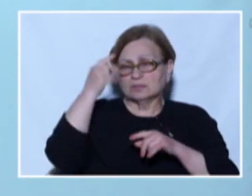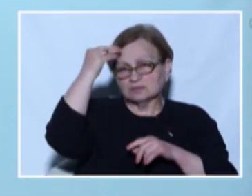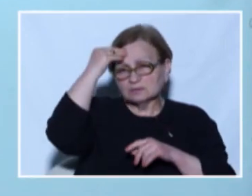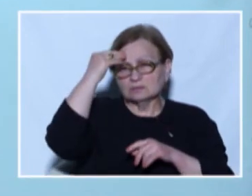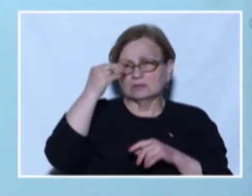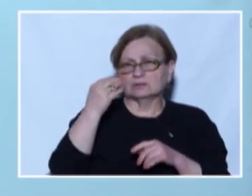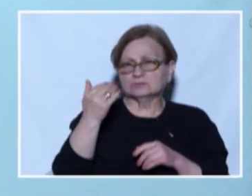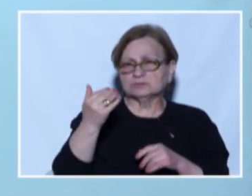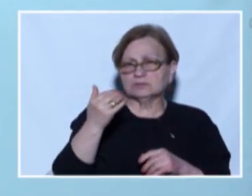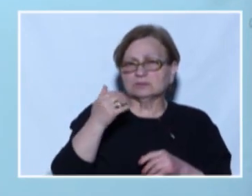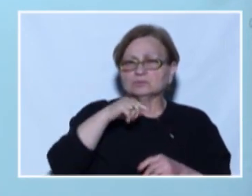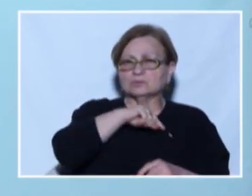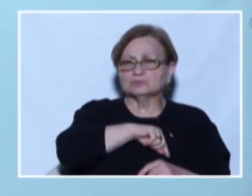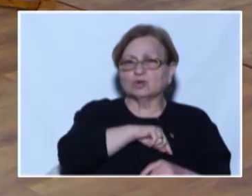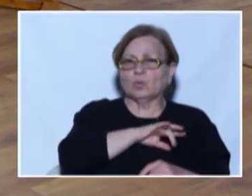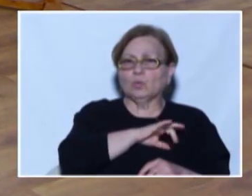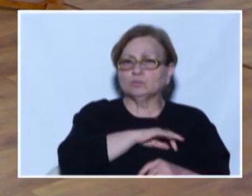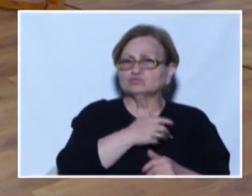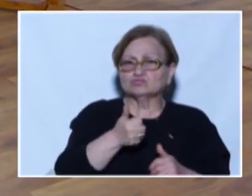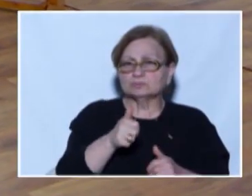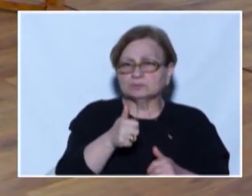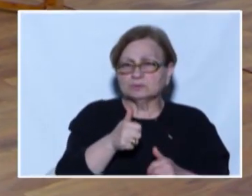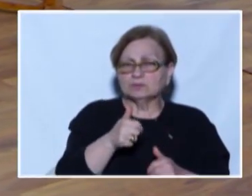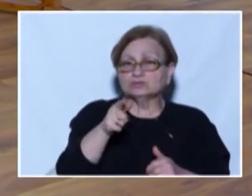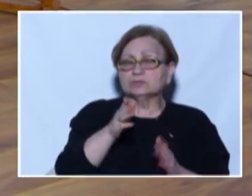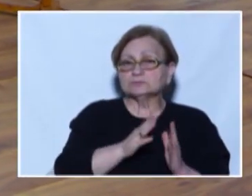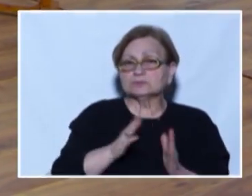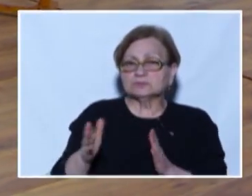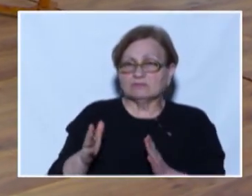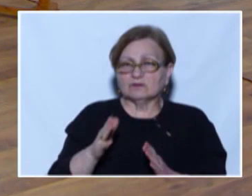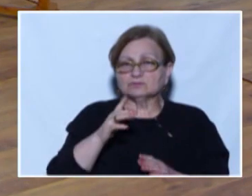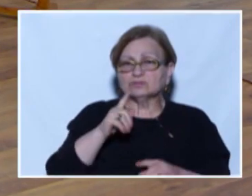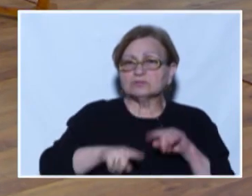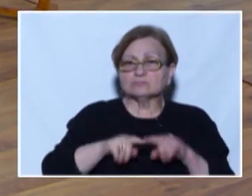გონებაში, შენს გულსა და შენს ქცევაში.